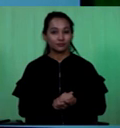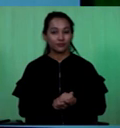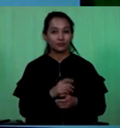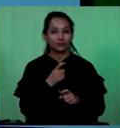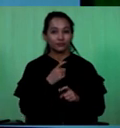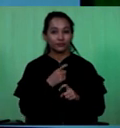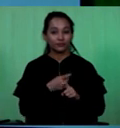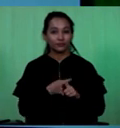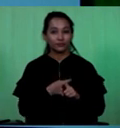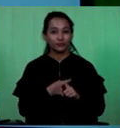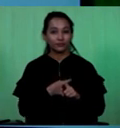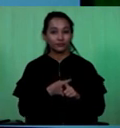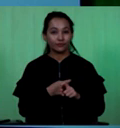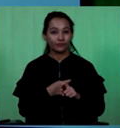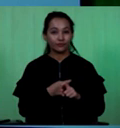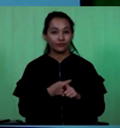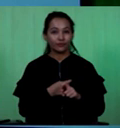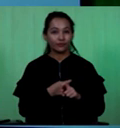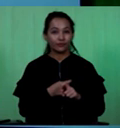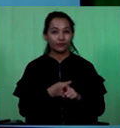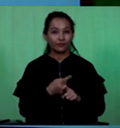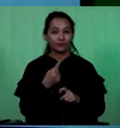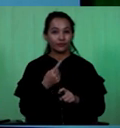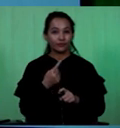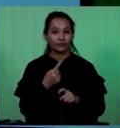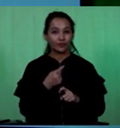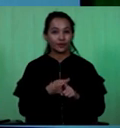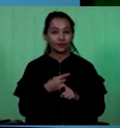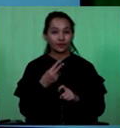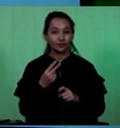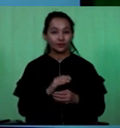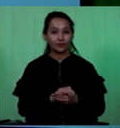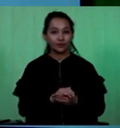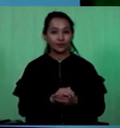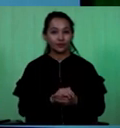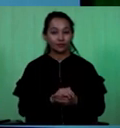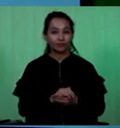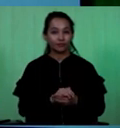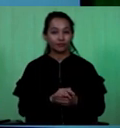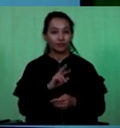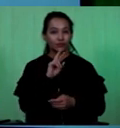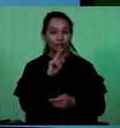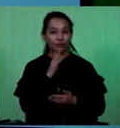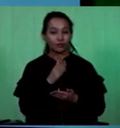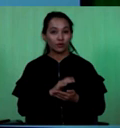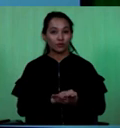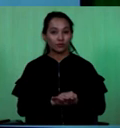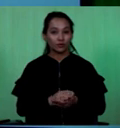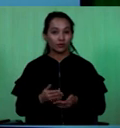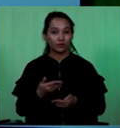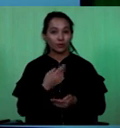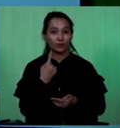X 1 X 2 bo'lsa, tenglik o'rinli bo'lmaydi. Demak, bizda